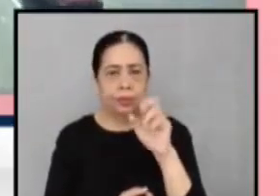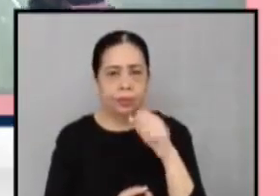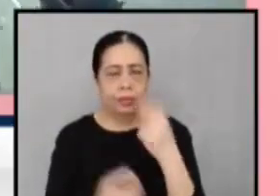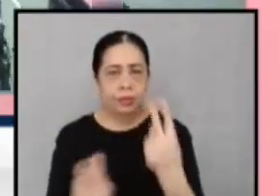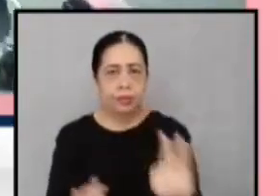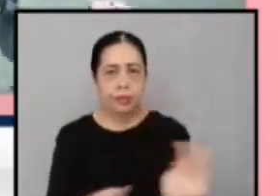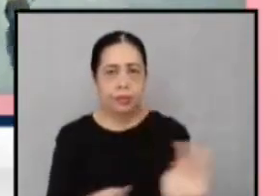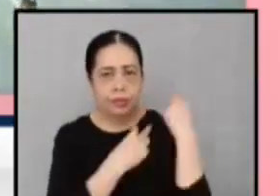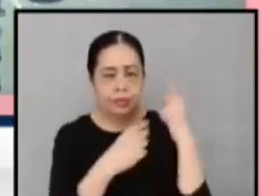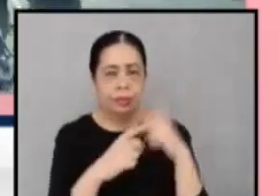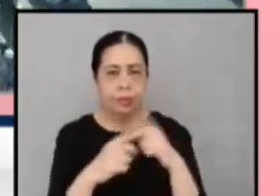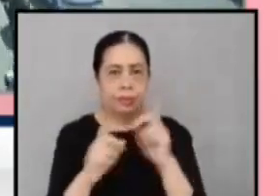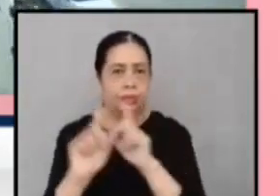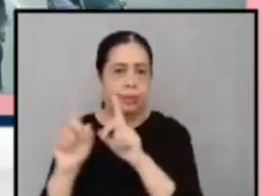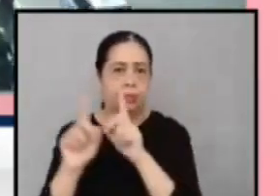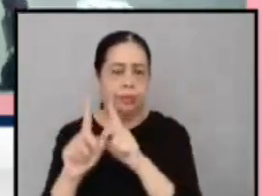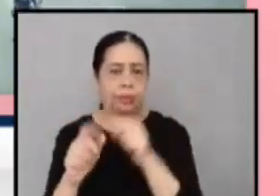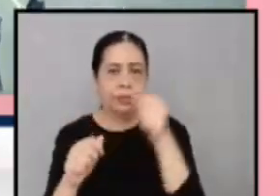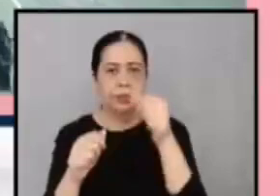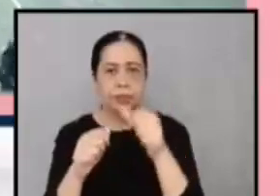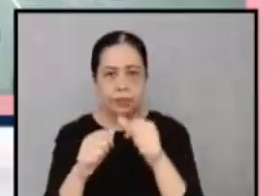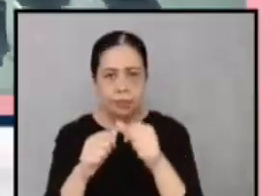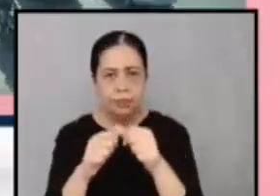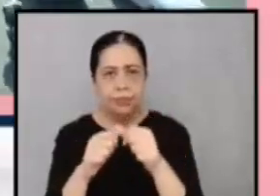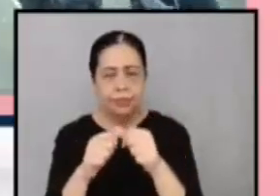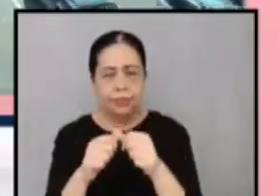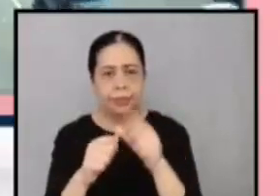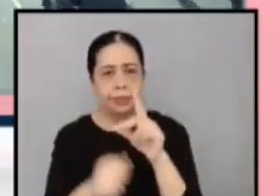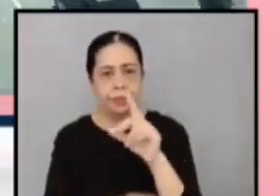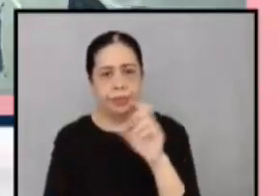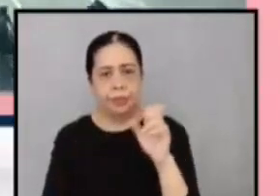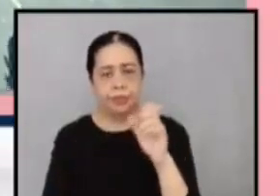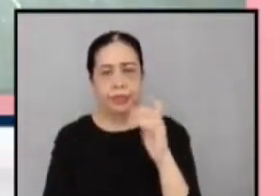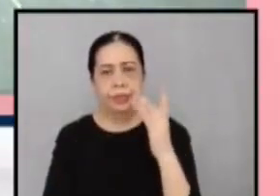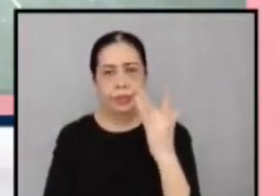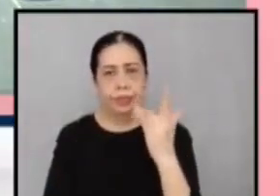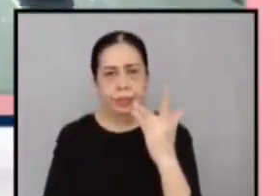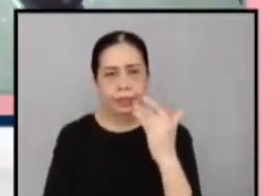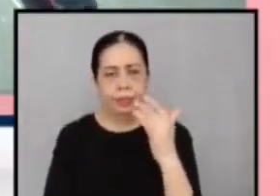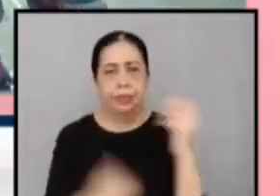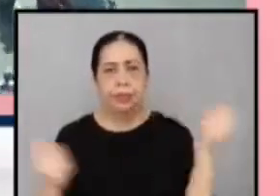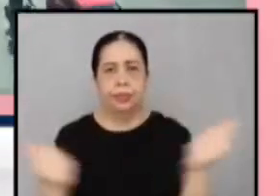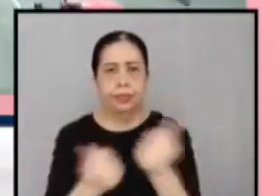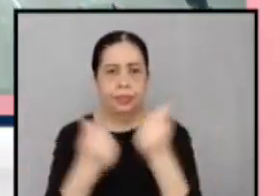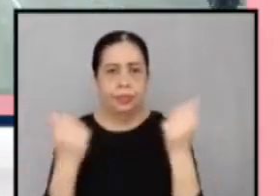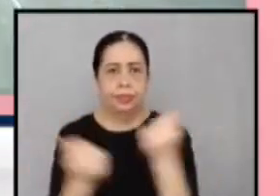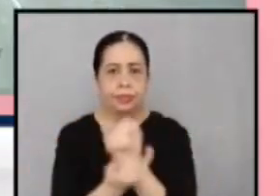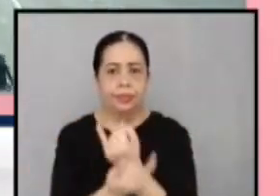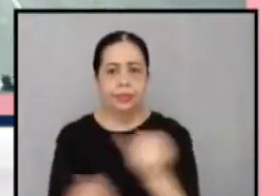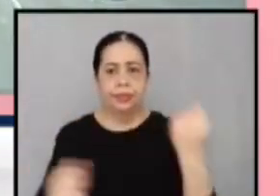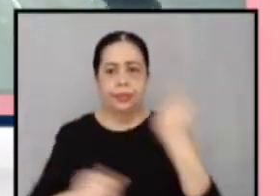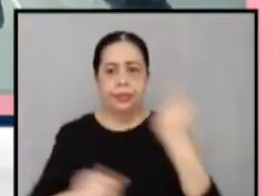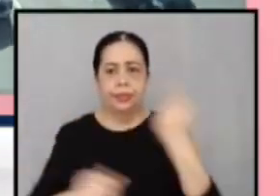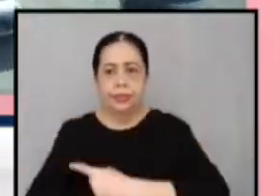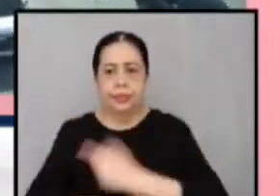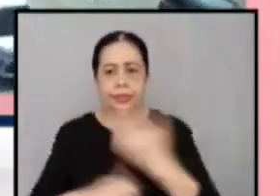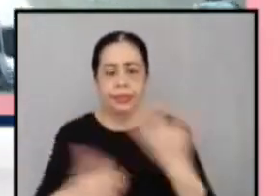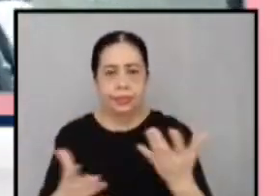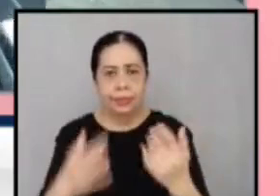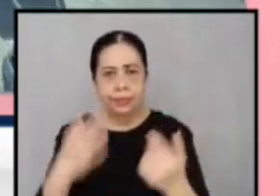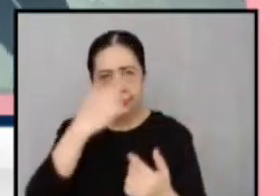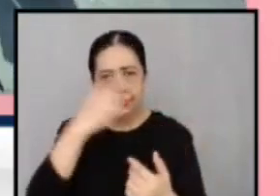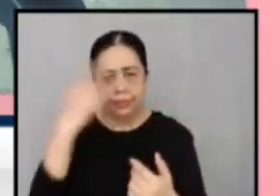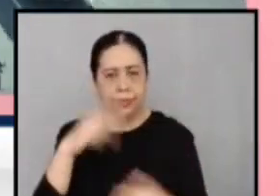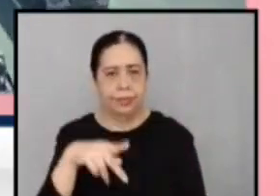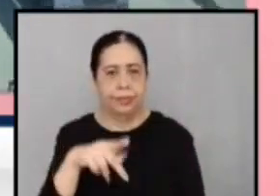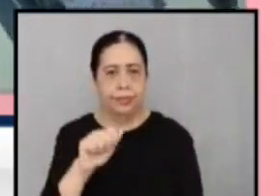Pangulo sa pagdalo niya sa paggunita ng 125th anibersaryo ng Araw ng Kalayaan sa Rizal Park. Isang maulan